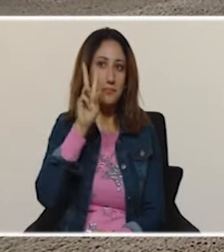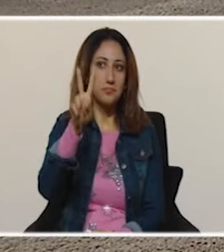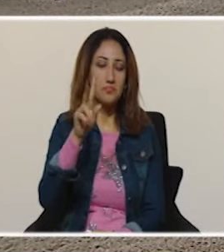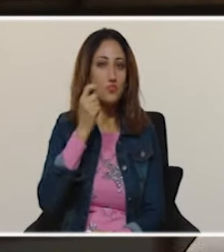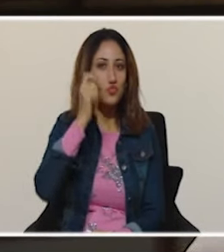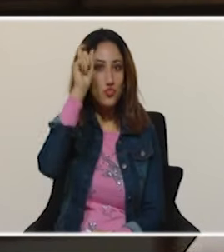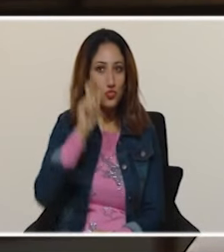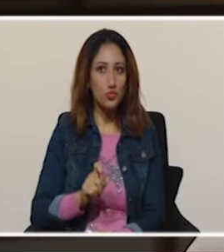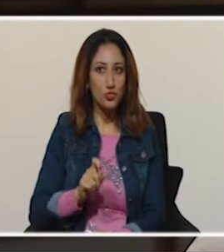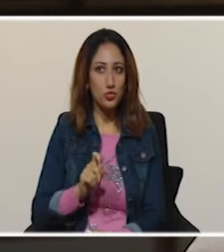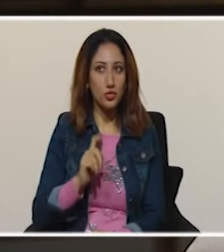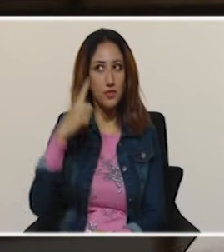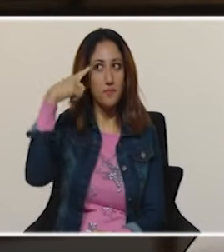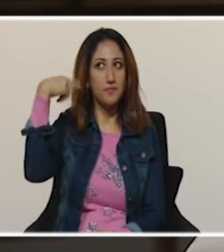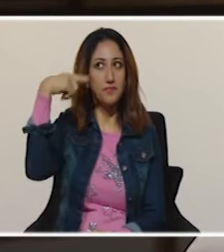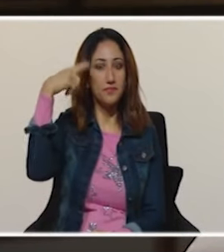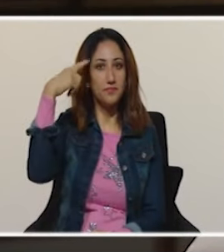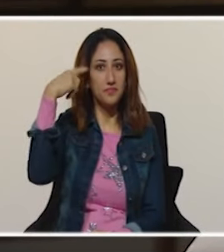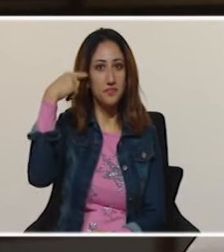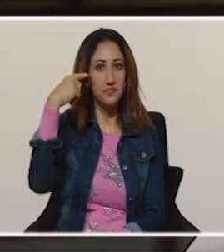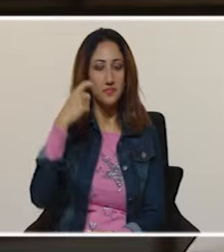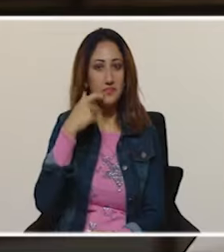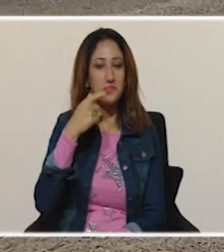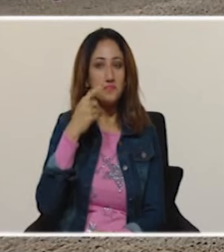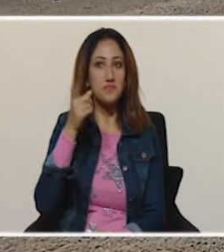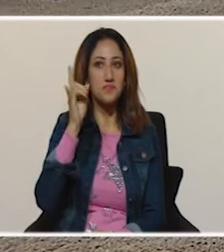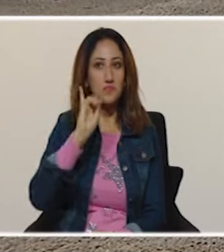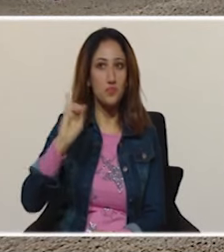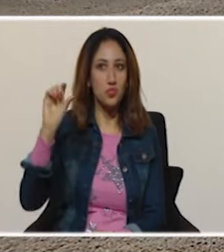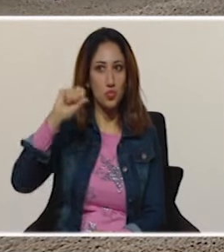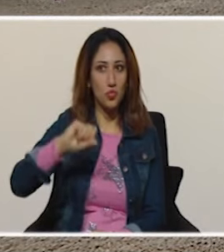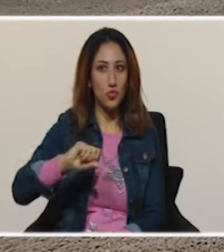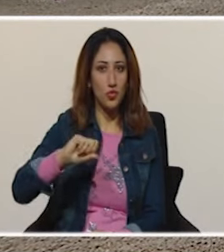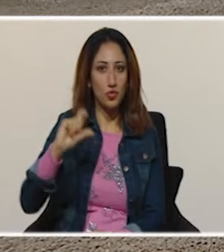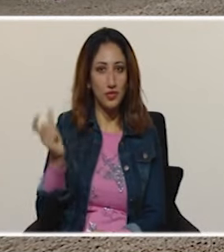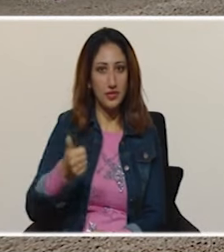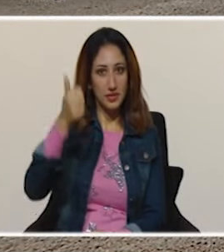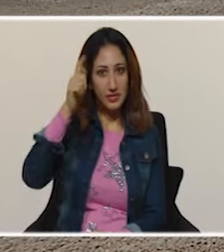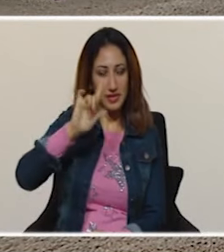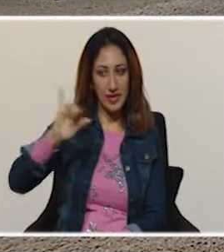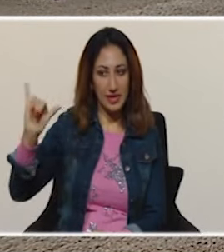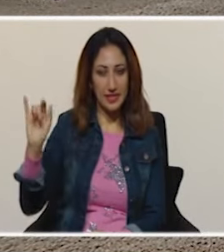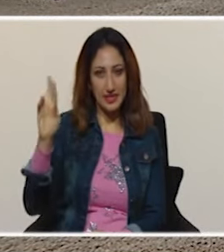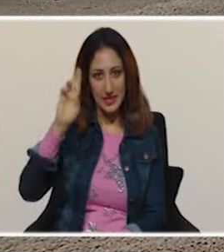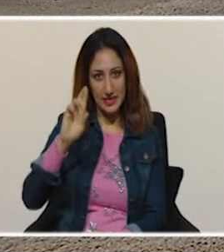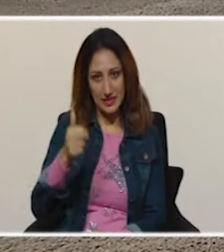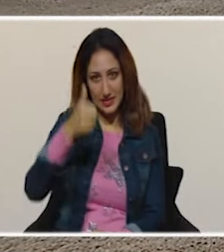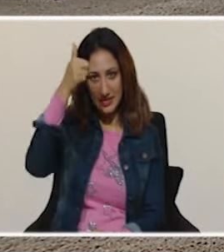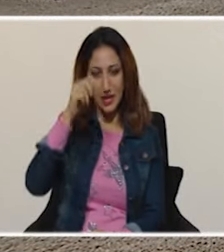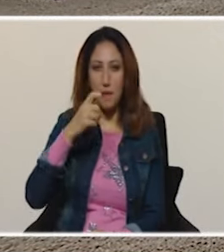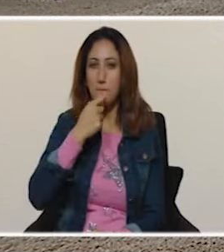شخصية بتفكرني بالجوكاندا بالموناليزا، حبيبي فيها ملامح كده بريئة